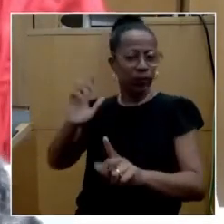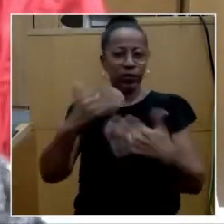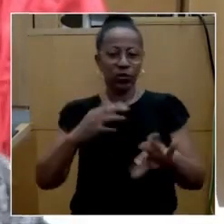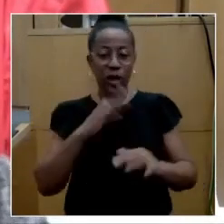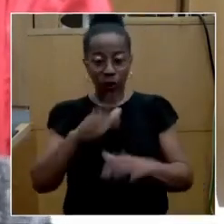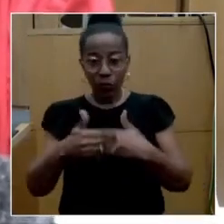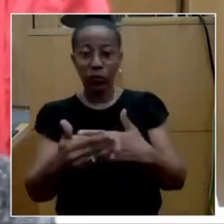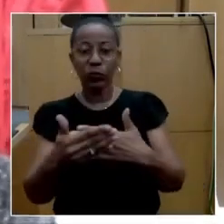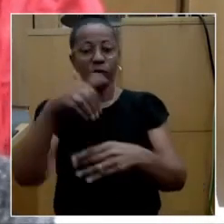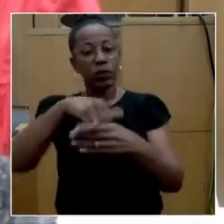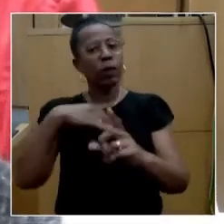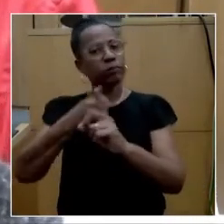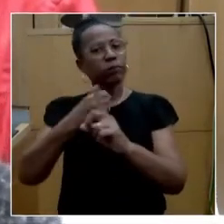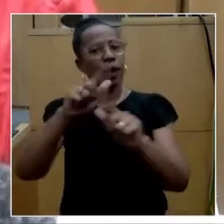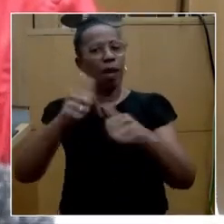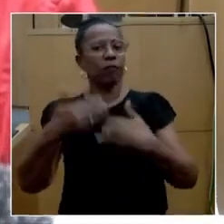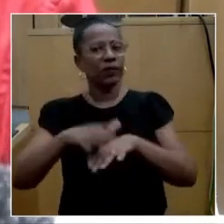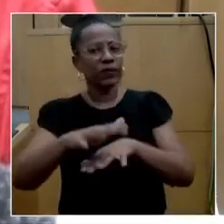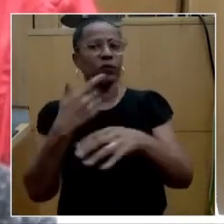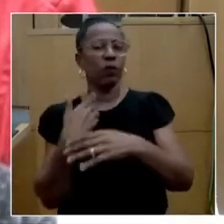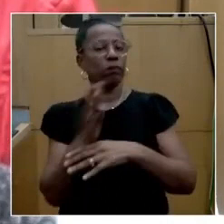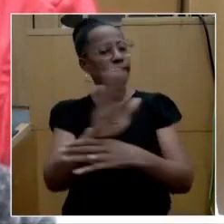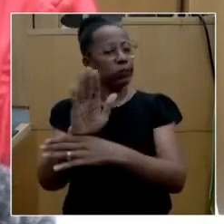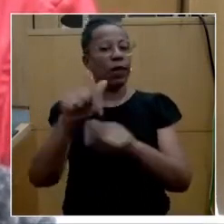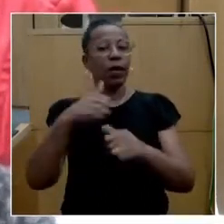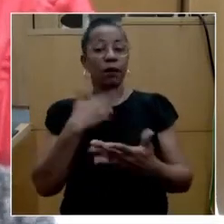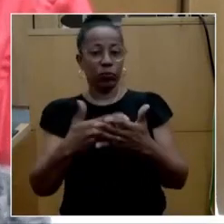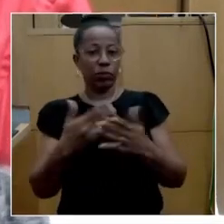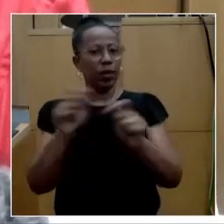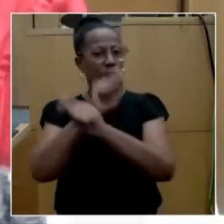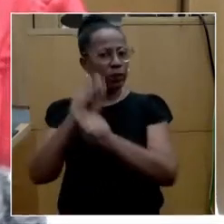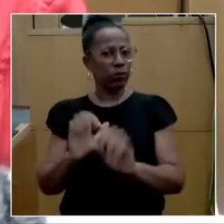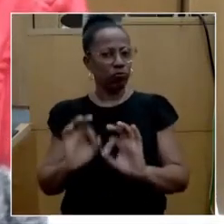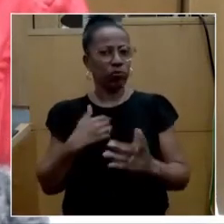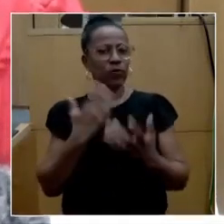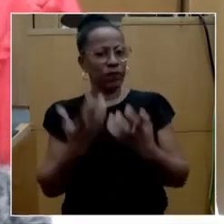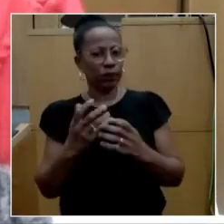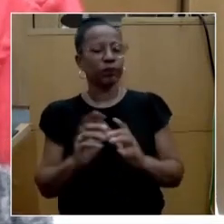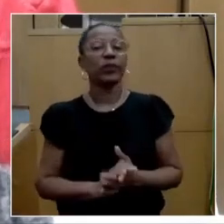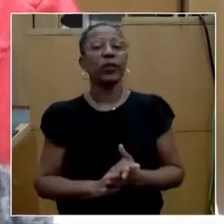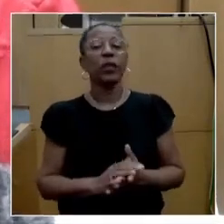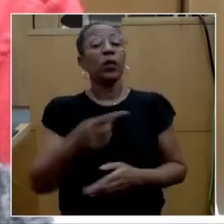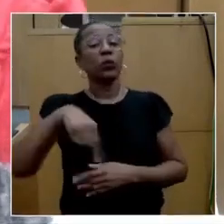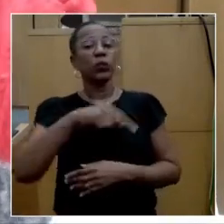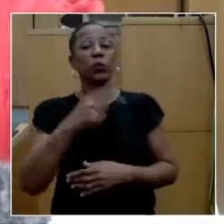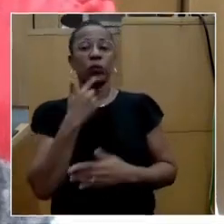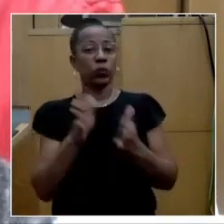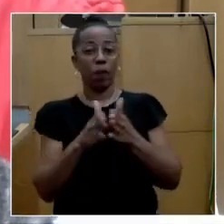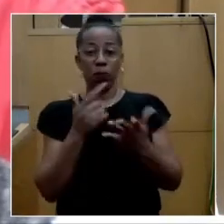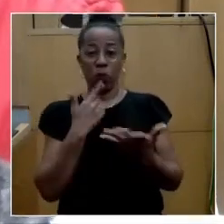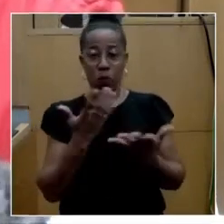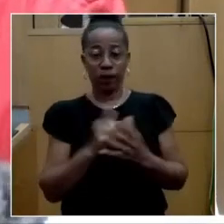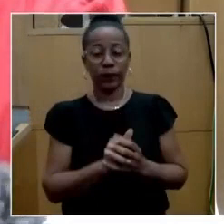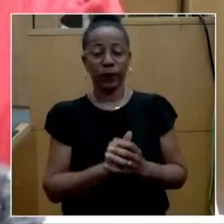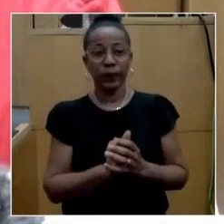luttes. C'est pourquoi nous le respectons et nous sommes en faveur. Ce que nous demandions simplement, c'est que nous avons vu